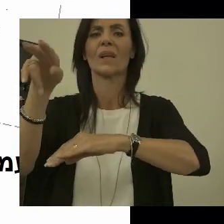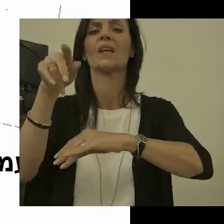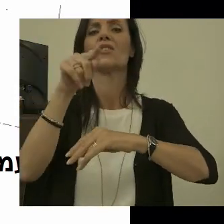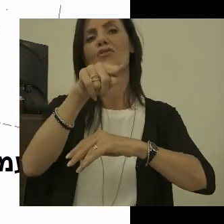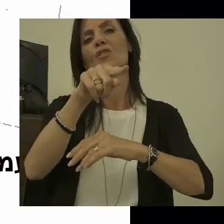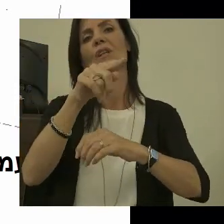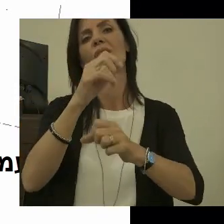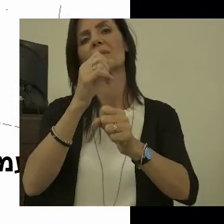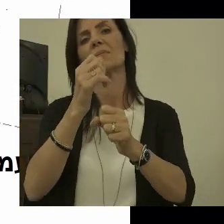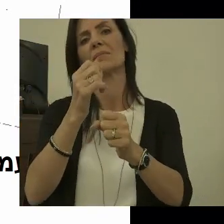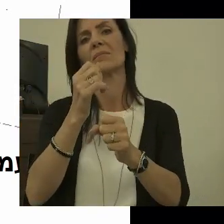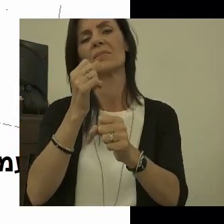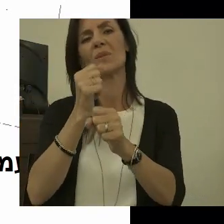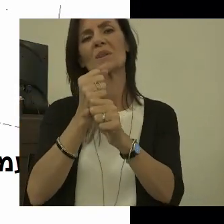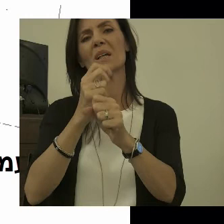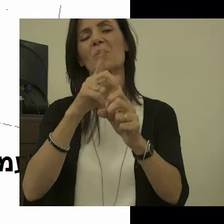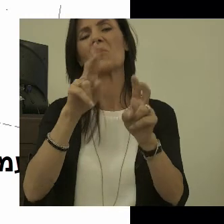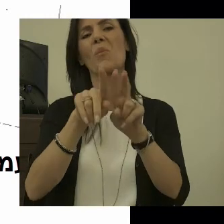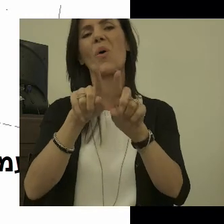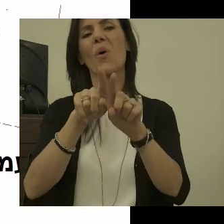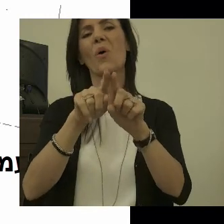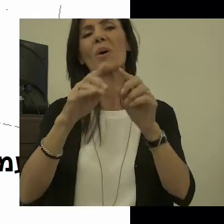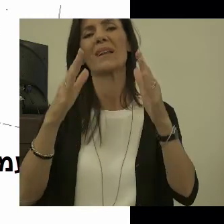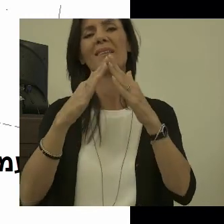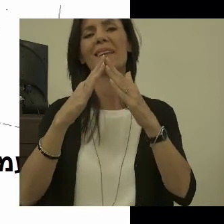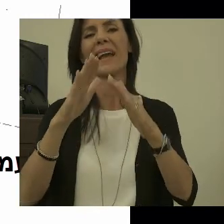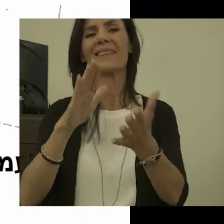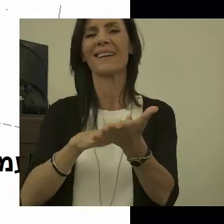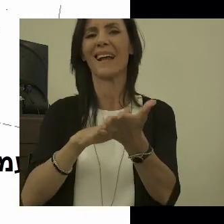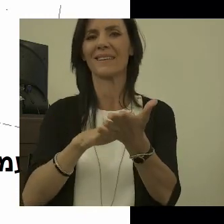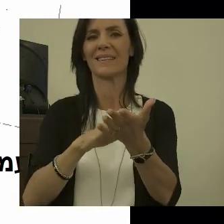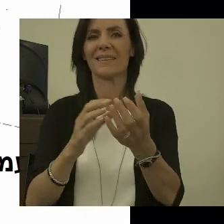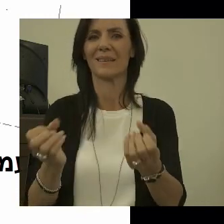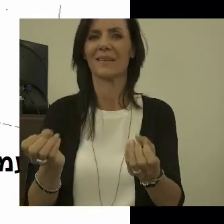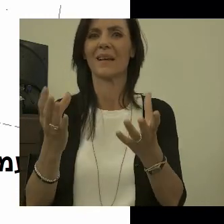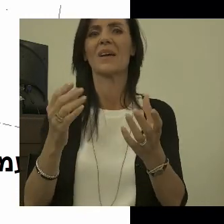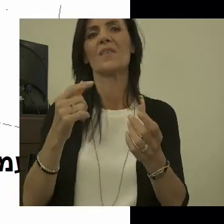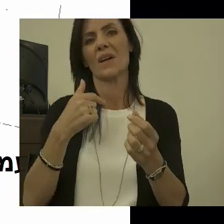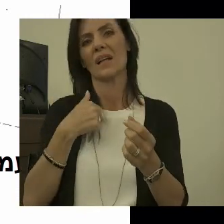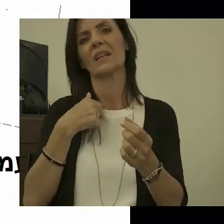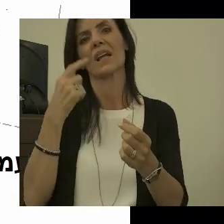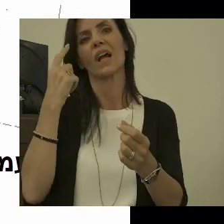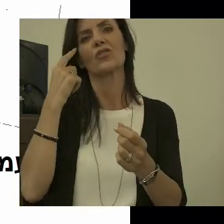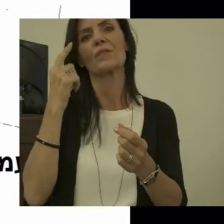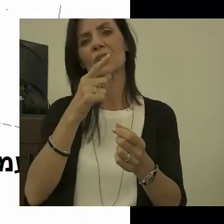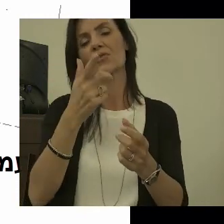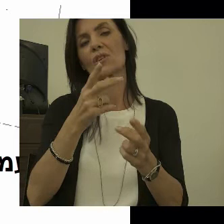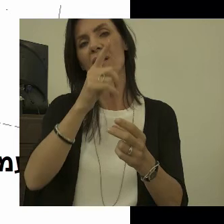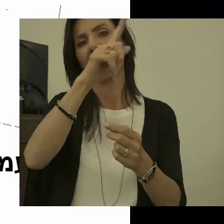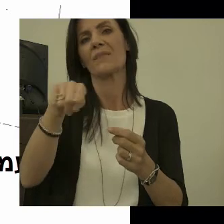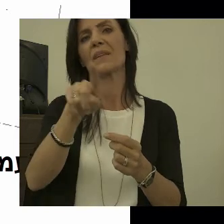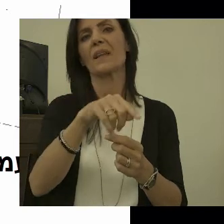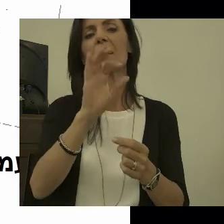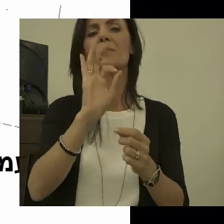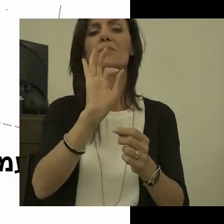שיוצרת בעצם כמו דירת גן לדירה שמעל מפלס החנייה. ואנחנו חשבנו שנכון לבטל את הקירוי הזה,